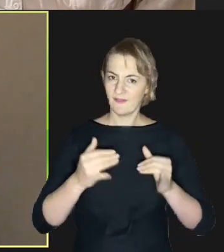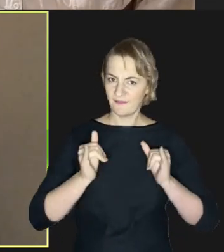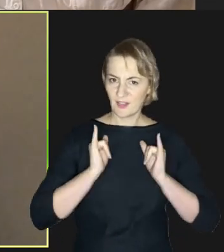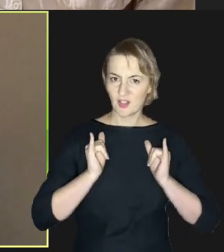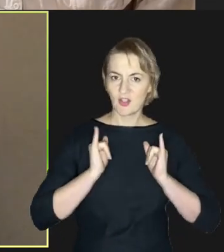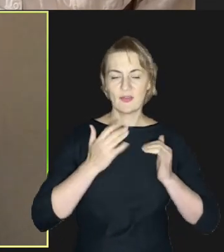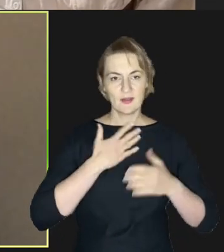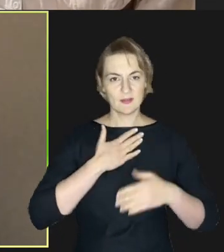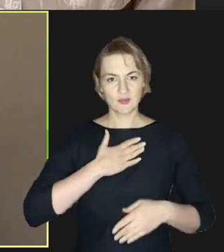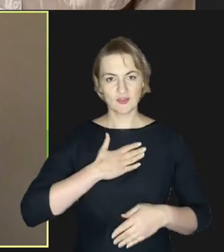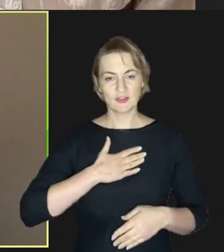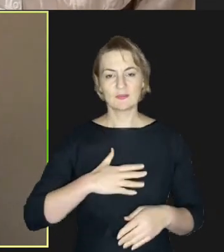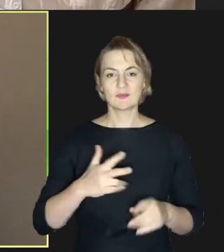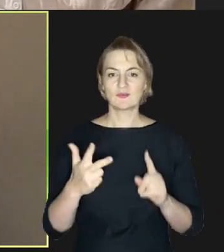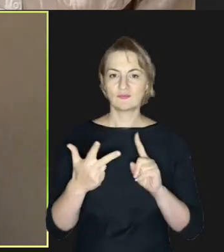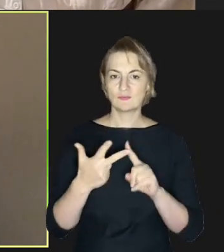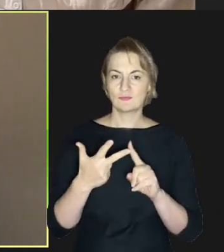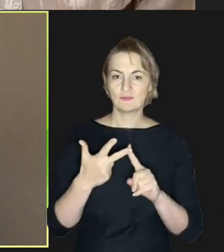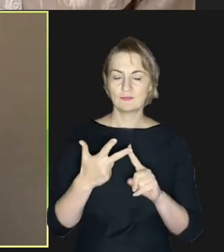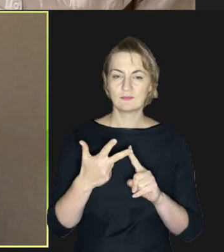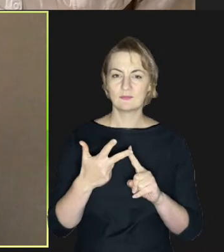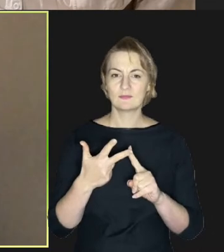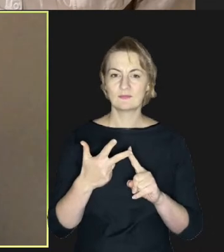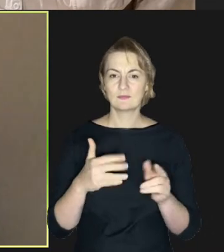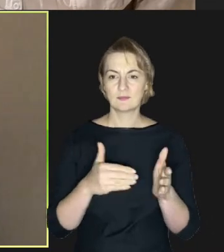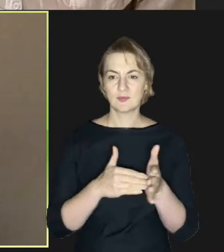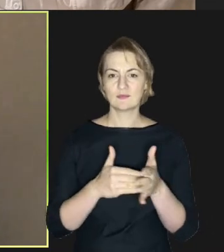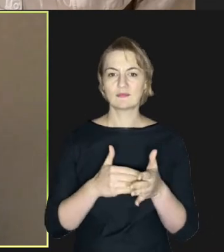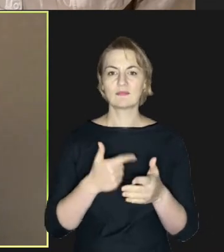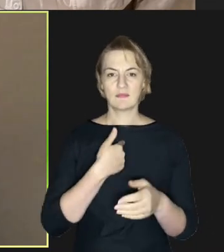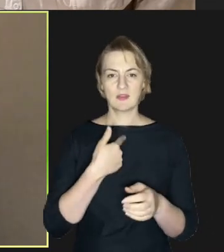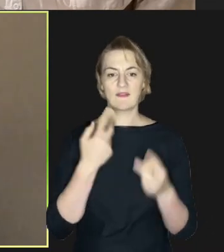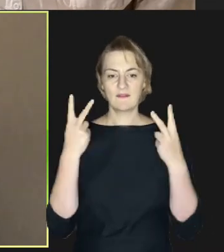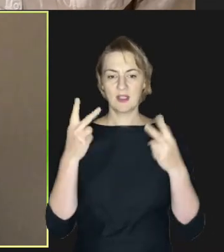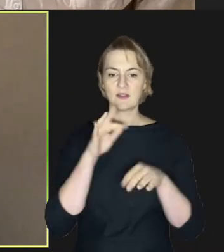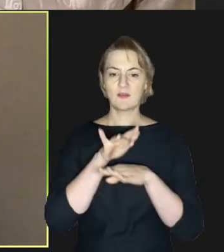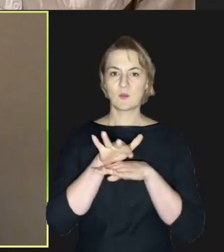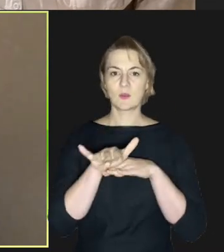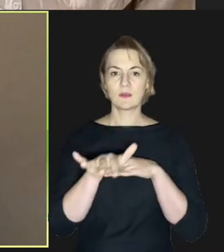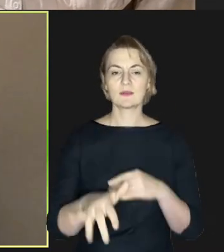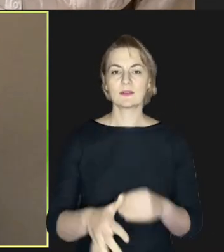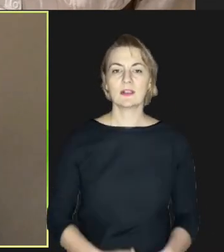przyjemności, i potrzeby znaczenia i wpływu, tak?